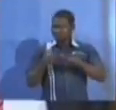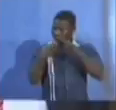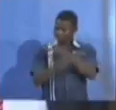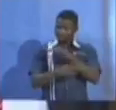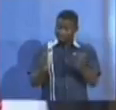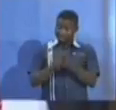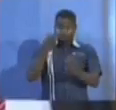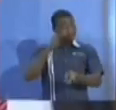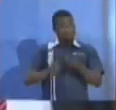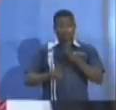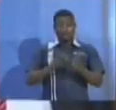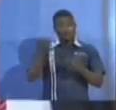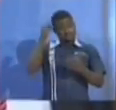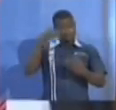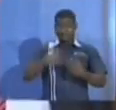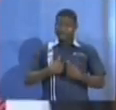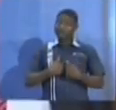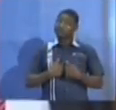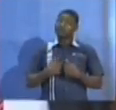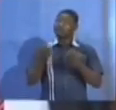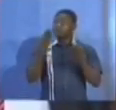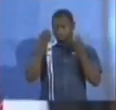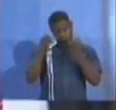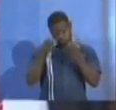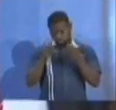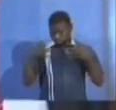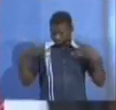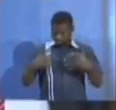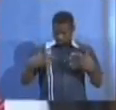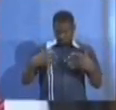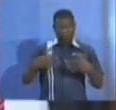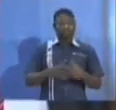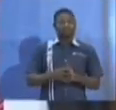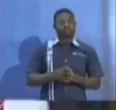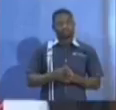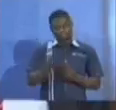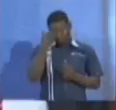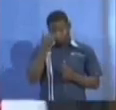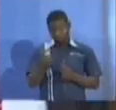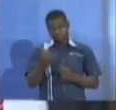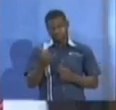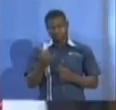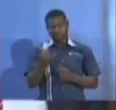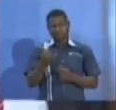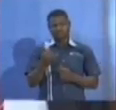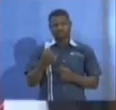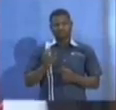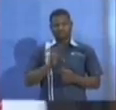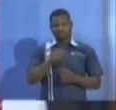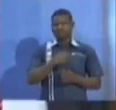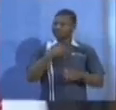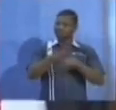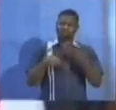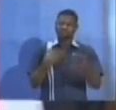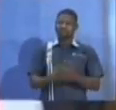troublée, il y avait de gros risques et de fortes craintes. Et c'est pourquoi nous avons tous